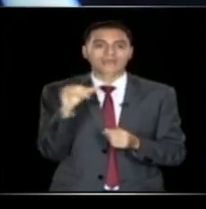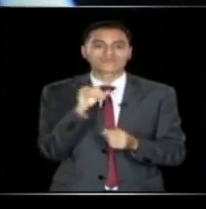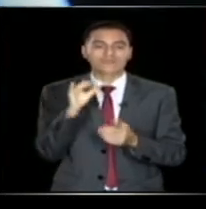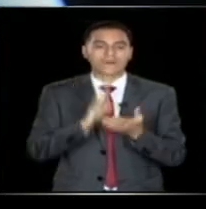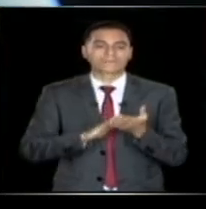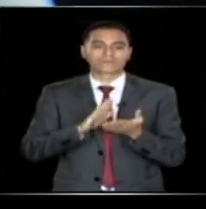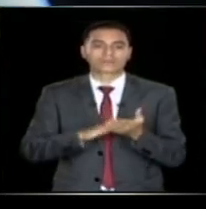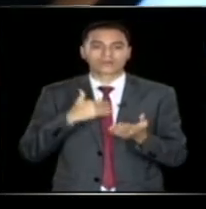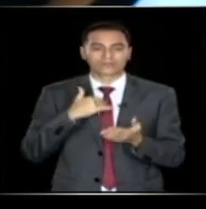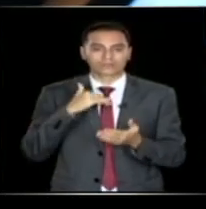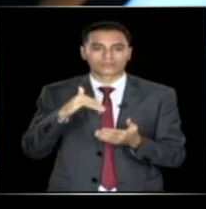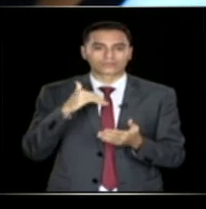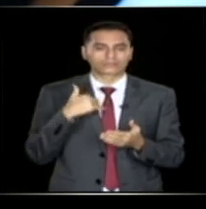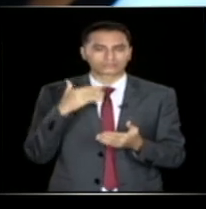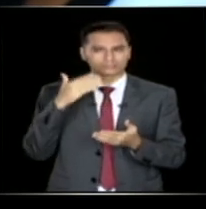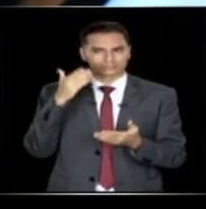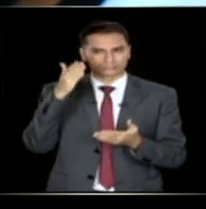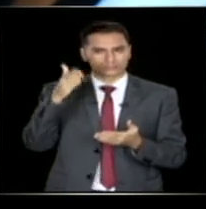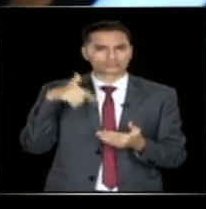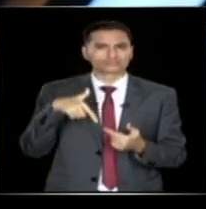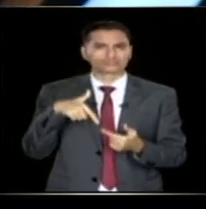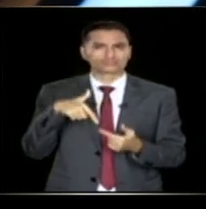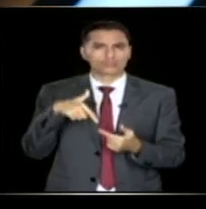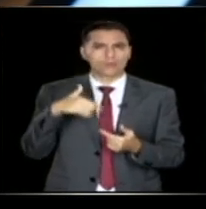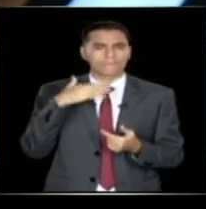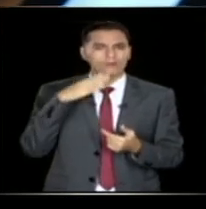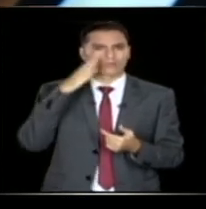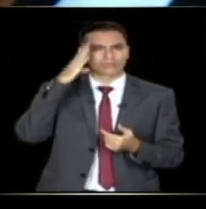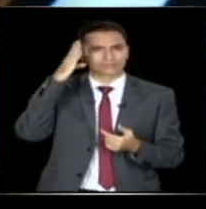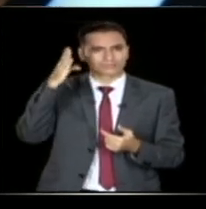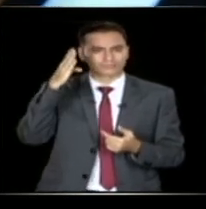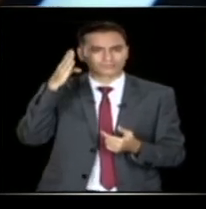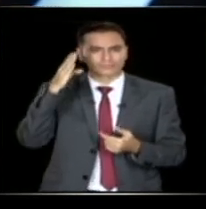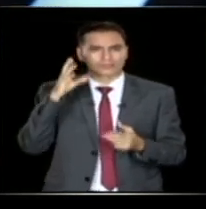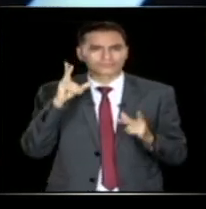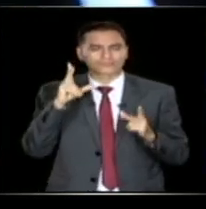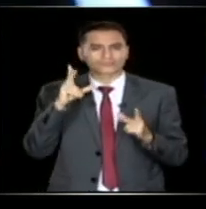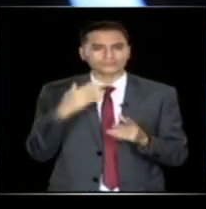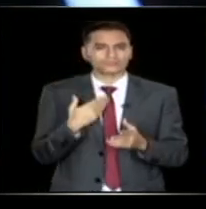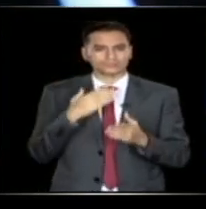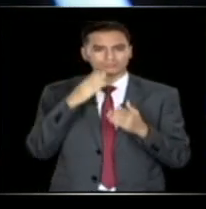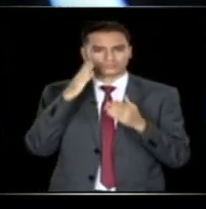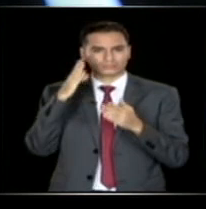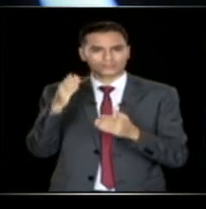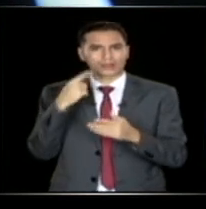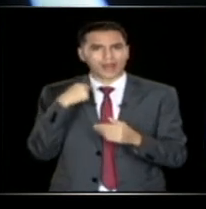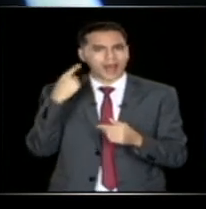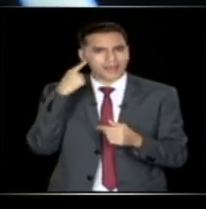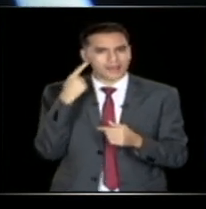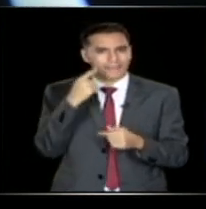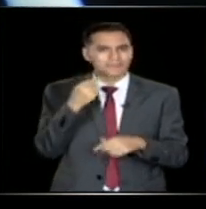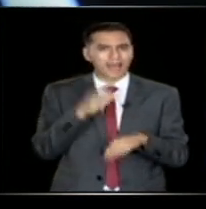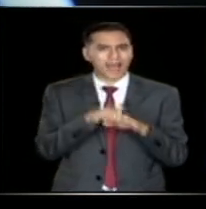في مدينة الإنتاج. قلت له ماشي. رحت له قعدت معاه اتكلمت معاه، قال لي أنا بسمع عنك كتير